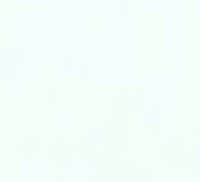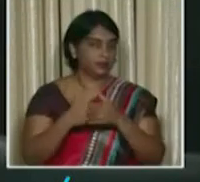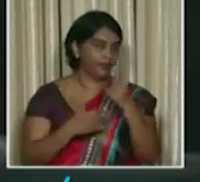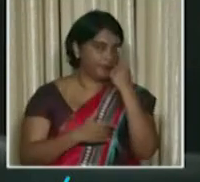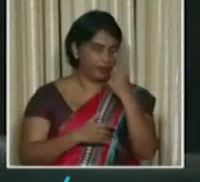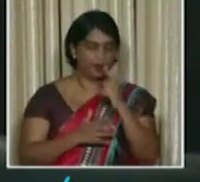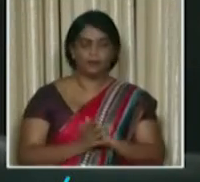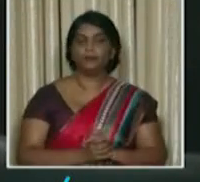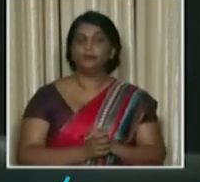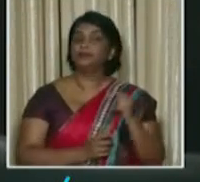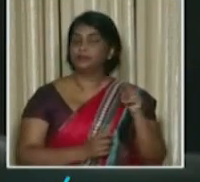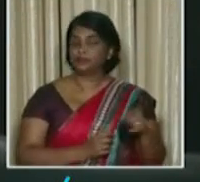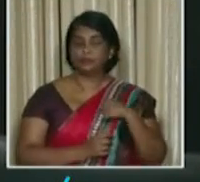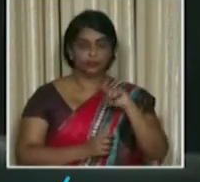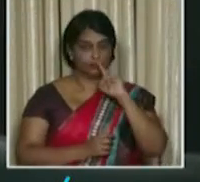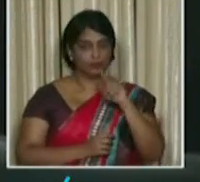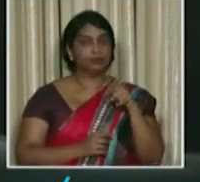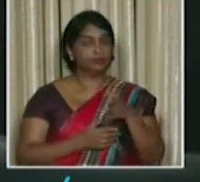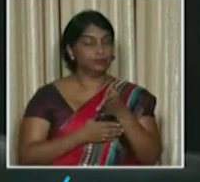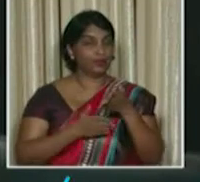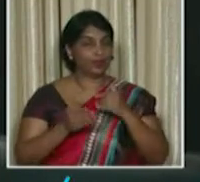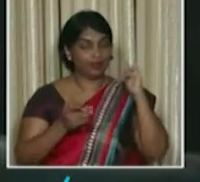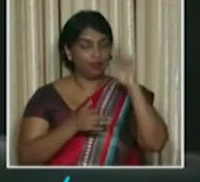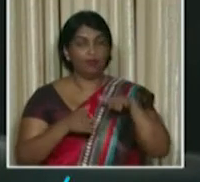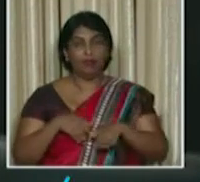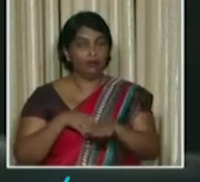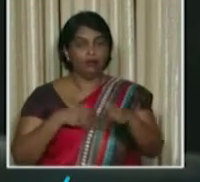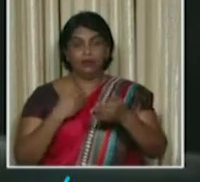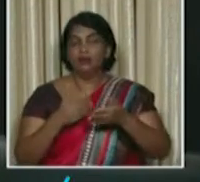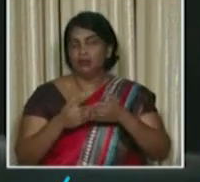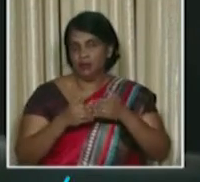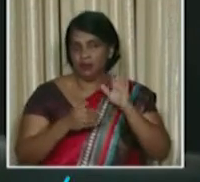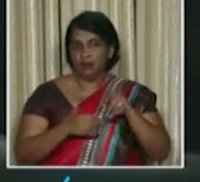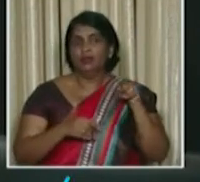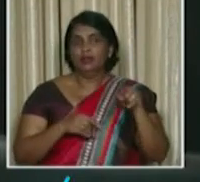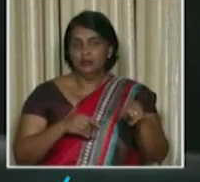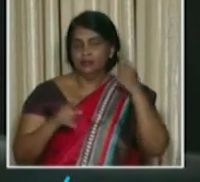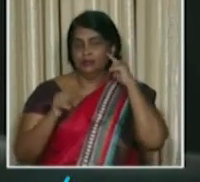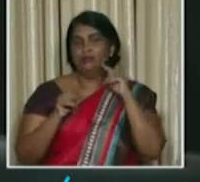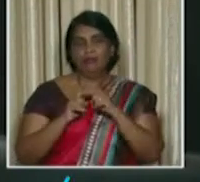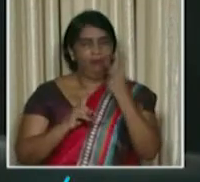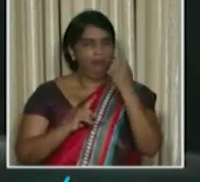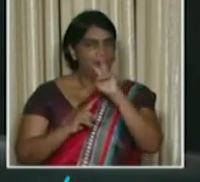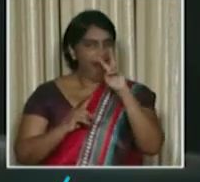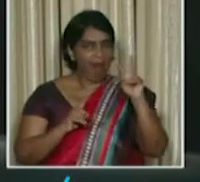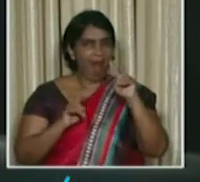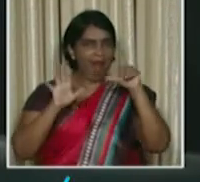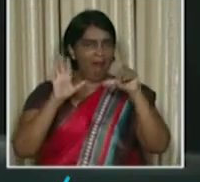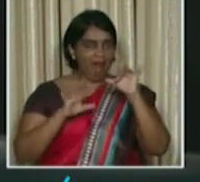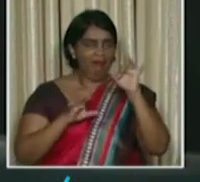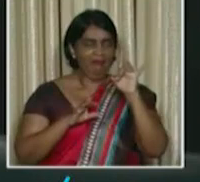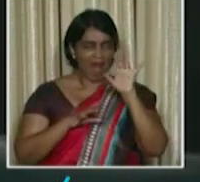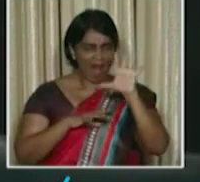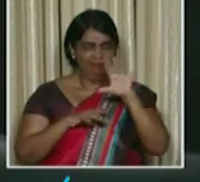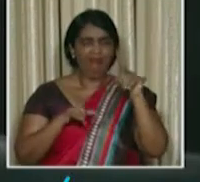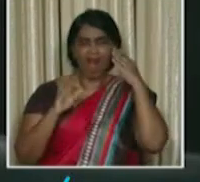විය මේදී යෝජනා වූයේ මෙම කොටස පොළොව මතින් ඉදි කරන ලෙසයි මේ සම්බන්ධයෙන් 2022 7 5